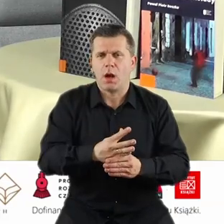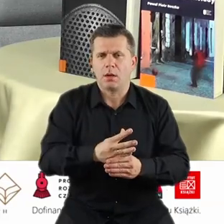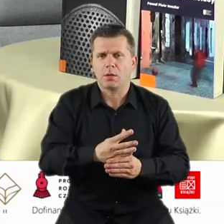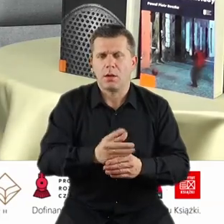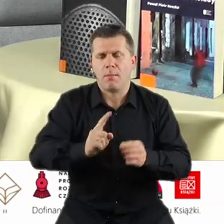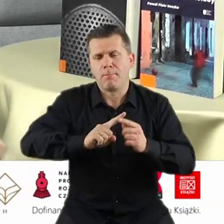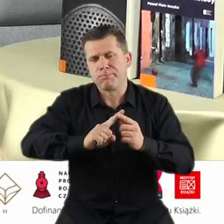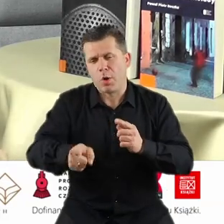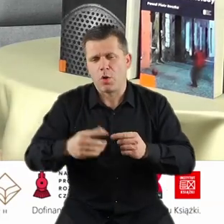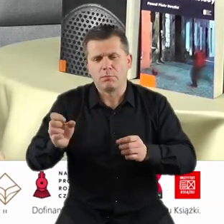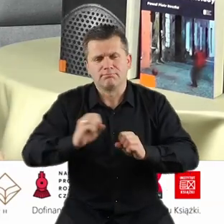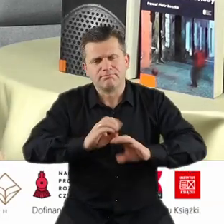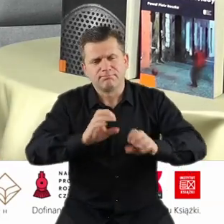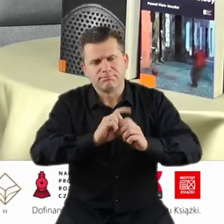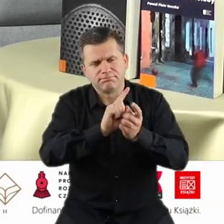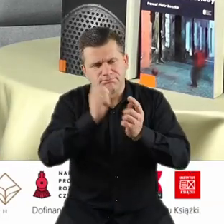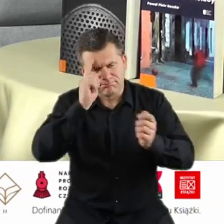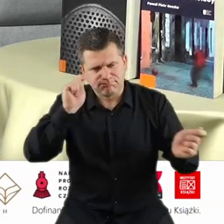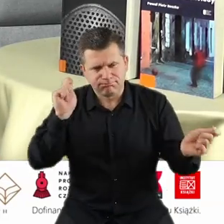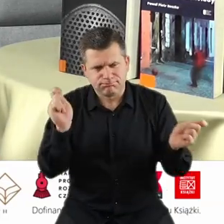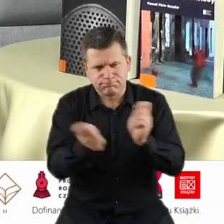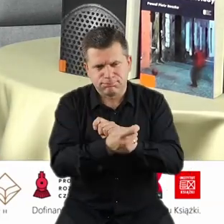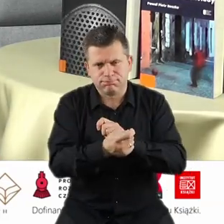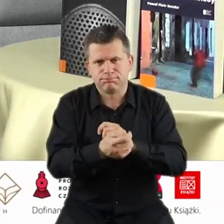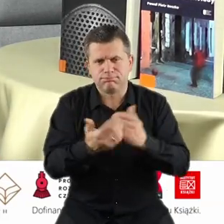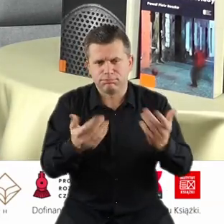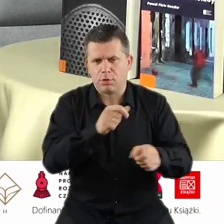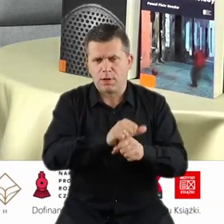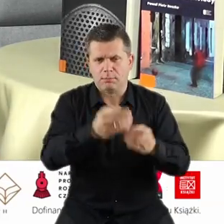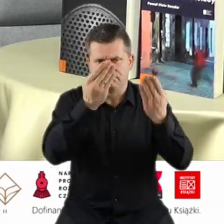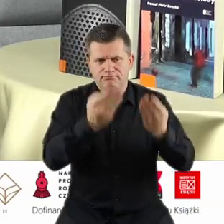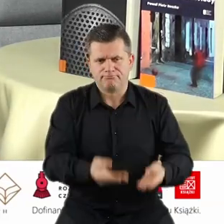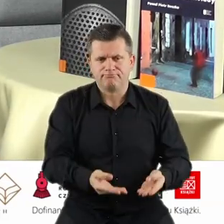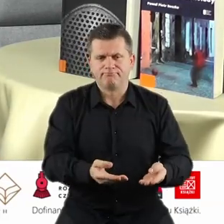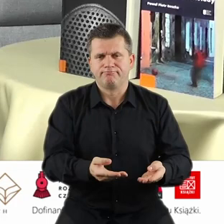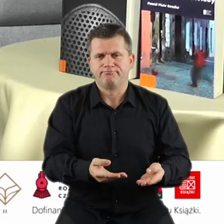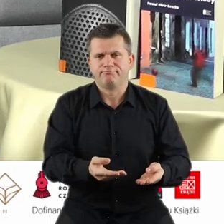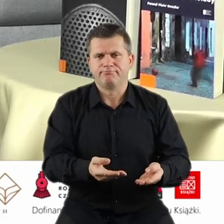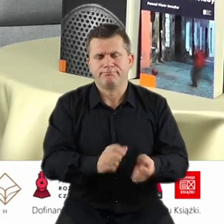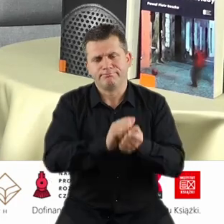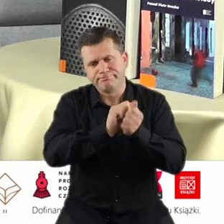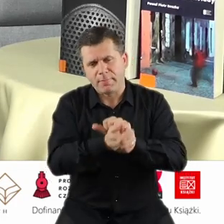po przejściu tego całego procesu, no i mamy do czynienia z kimś,